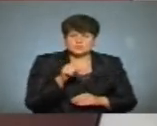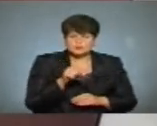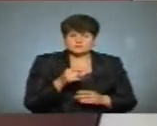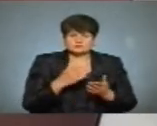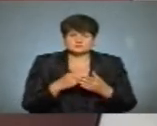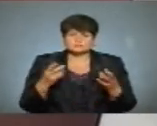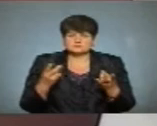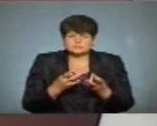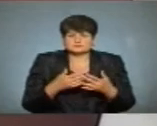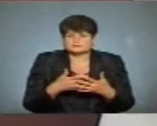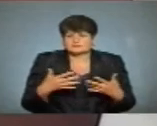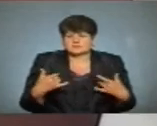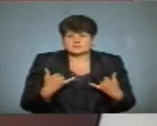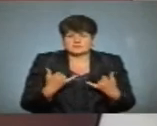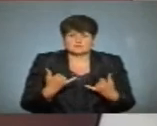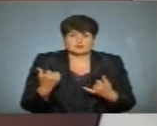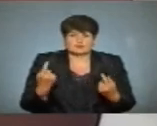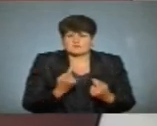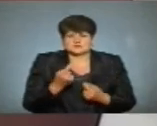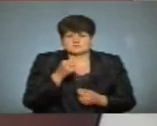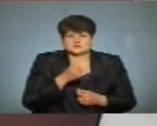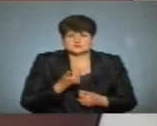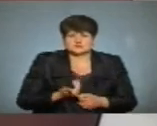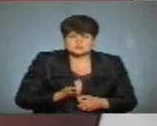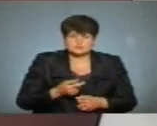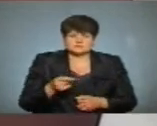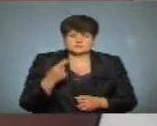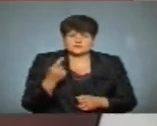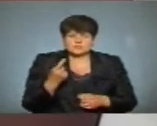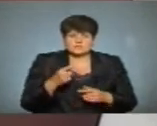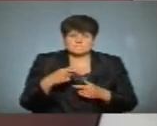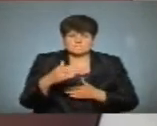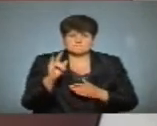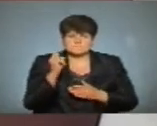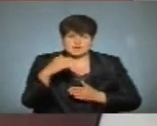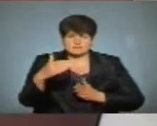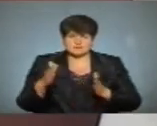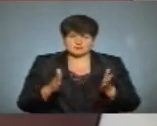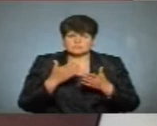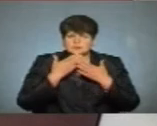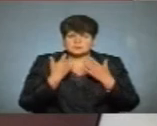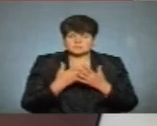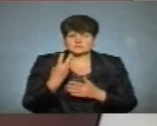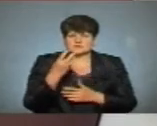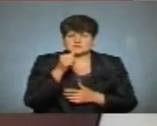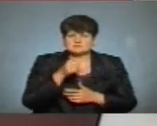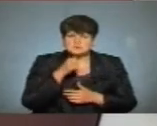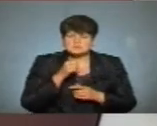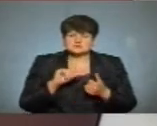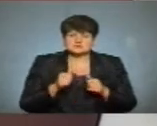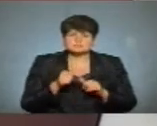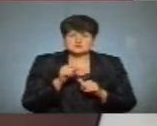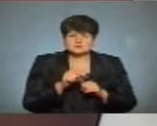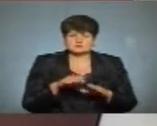необхідні речі для немовляти у перші місяці життя. На Тернопільщині бейбі-боксів немає близько 3 місяців. Замість цього